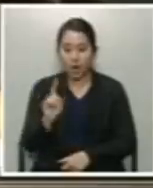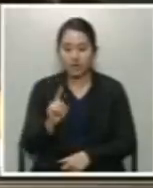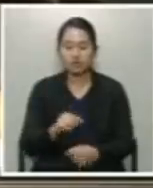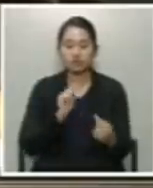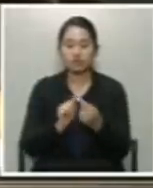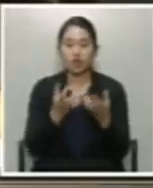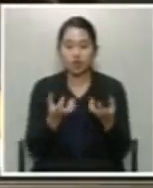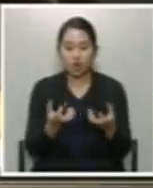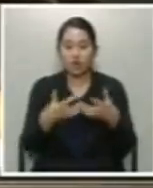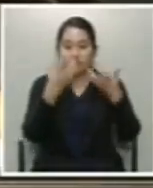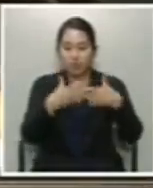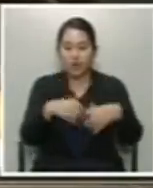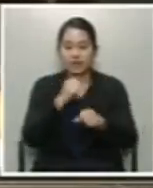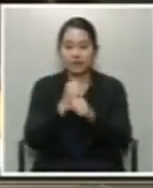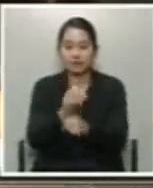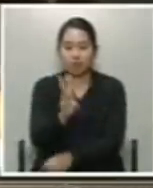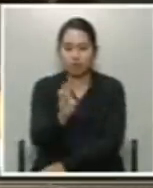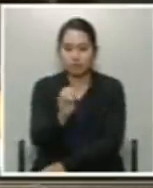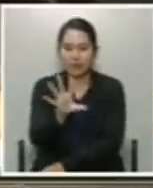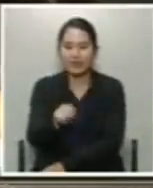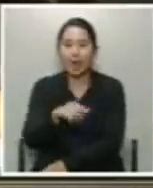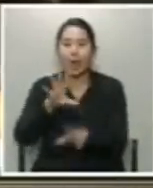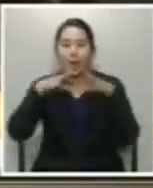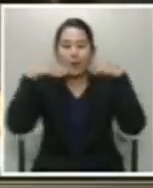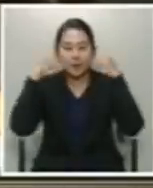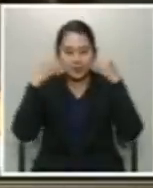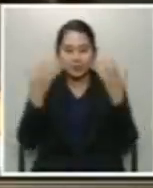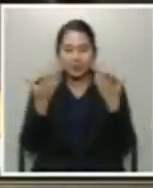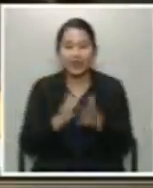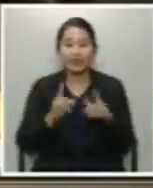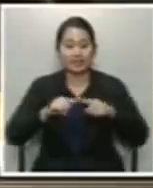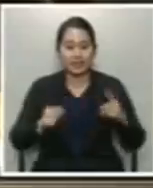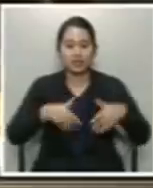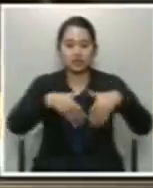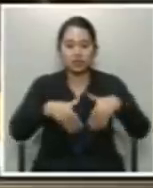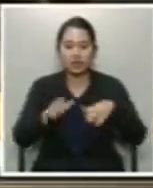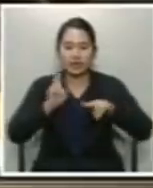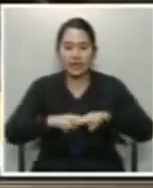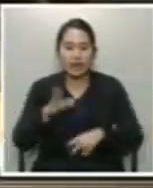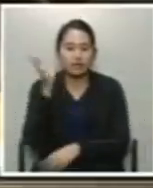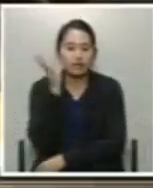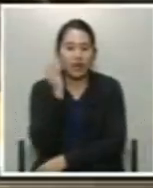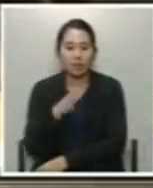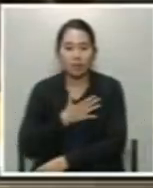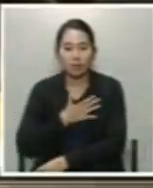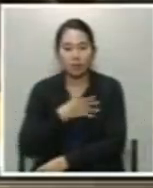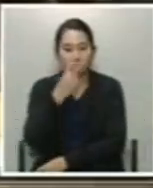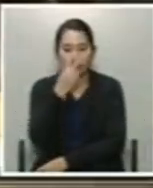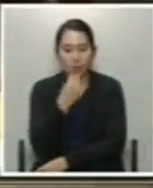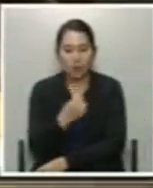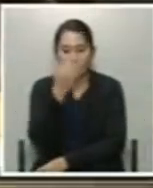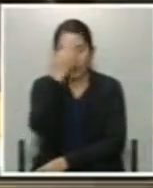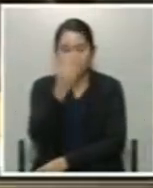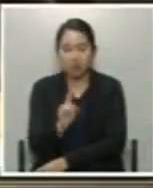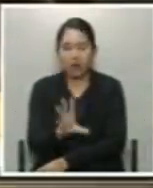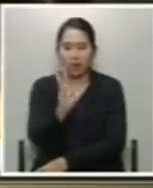ผลิต 65% แล้วท่านบอกท่านยิ้มแต่ประชาชนที่นั่งฟังอยู่ตอนนี้ร้องไห้ฮะเพราะระดับ